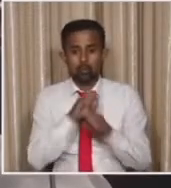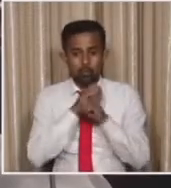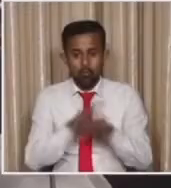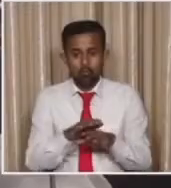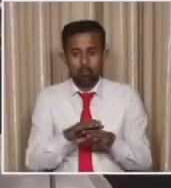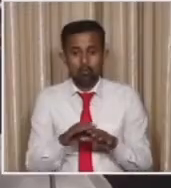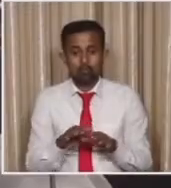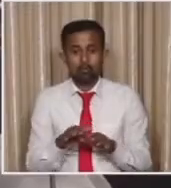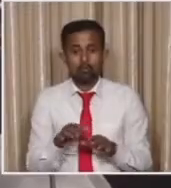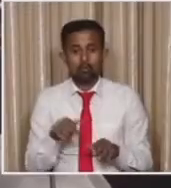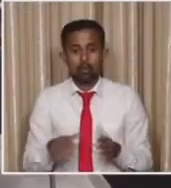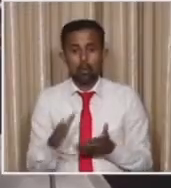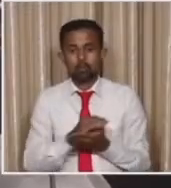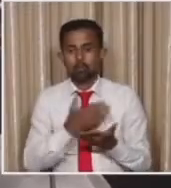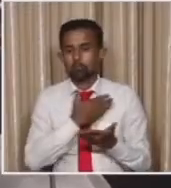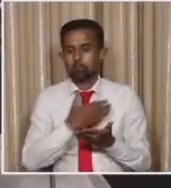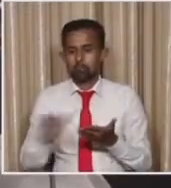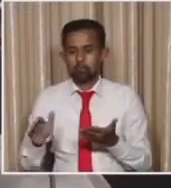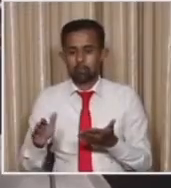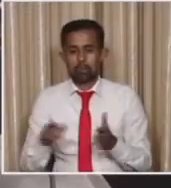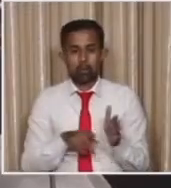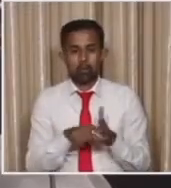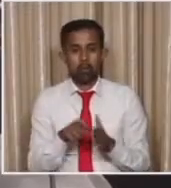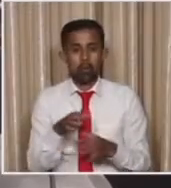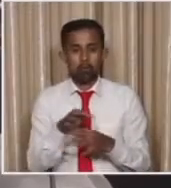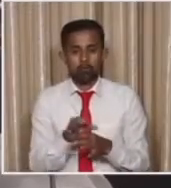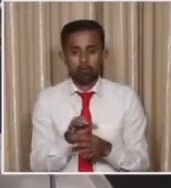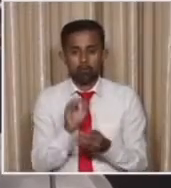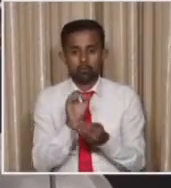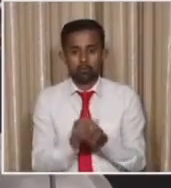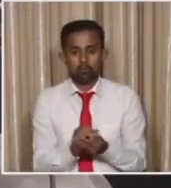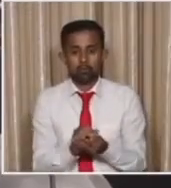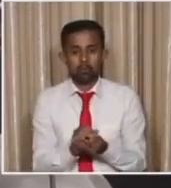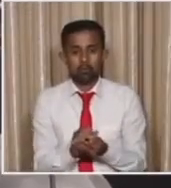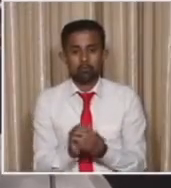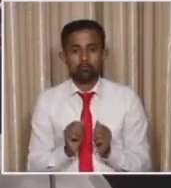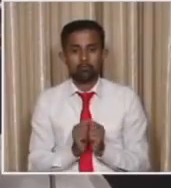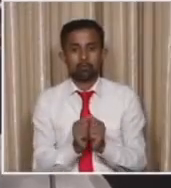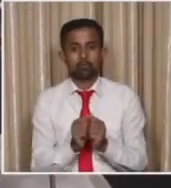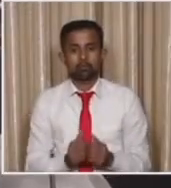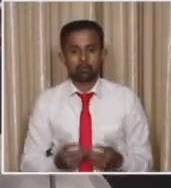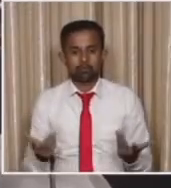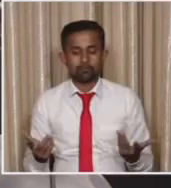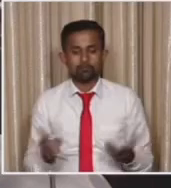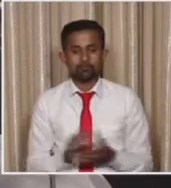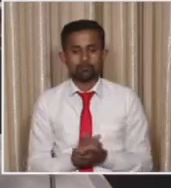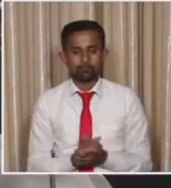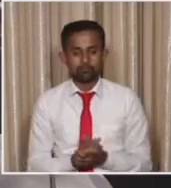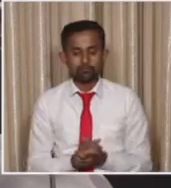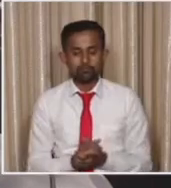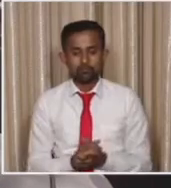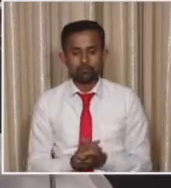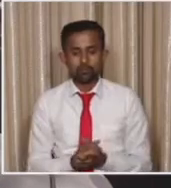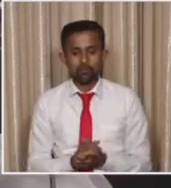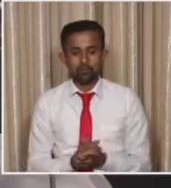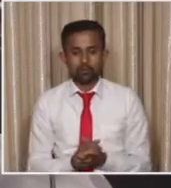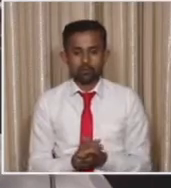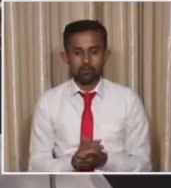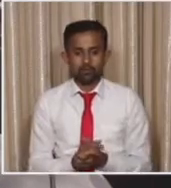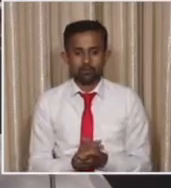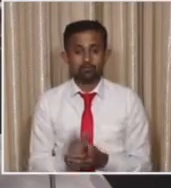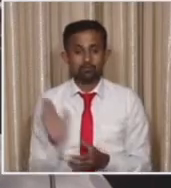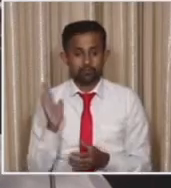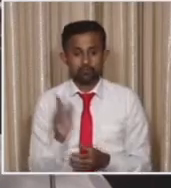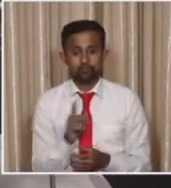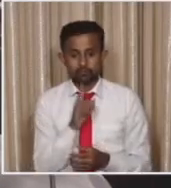ඒක සම්පූර්ණ කතාවක් අතහැරලා තිනවා. කිසිම පුරාවිද්‍යාත්මක වශයෙන් සංරක්ෂණය කිරීම සඳහා කටයුත්තක් මන්තුමා විනාඩි දෙක කාලයක් අනිමු කරන්න කියලා මම විශේෂ